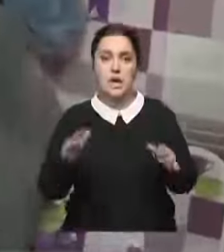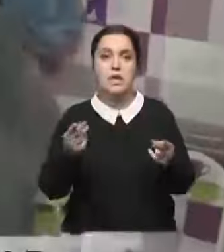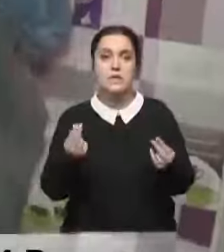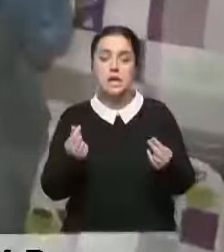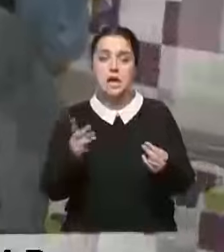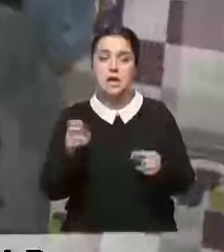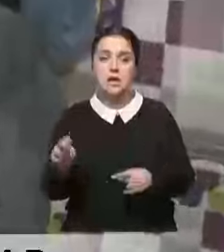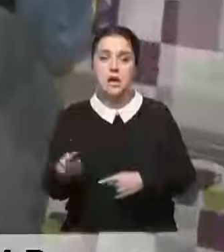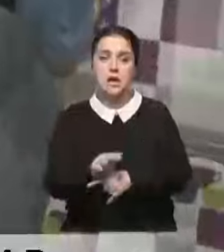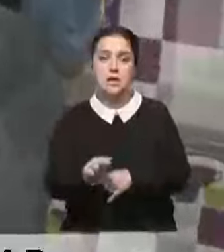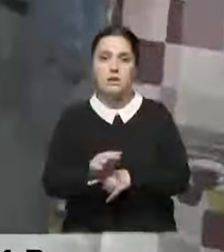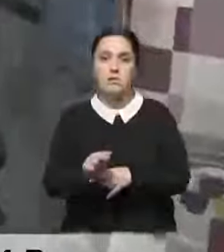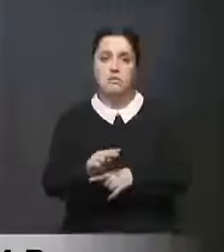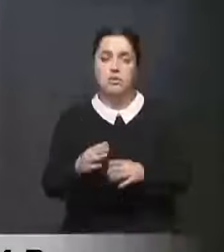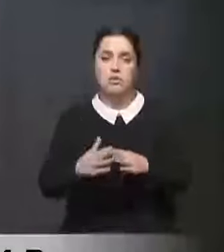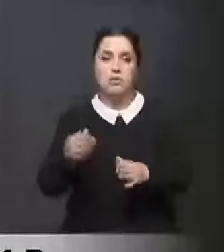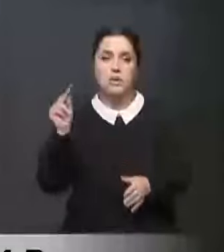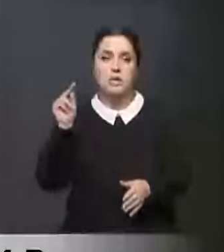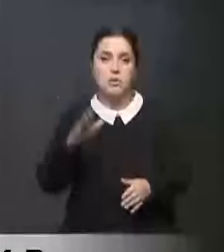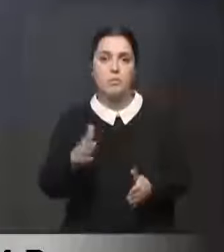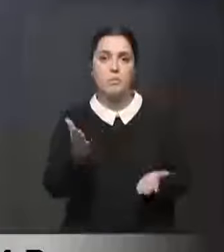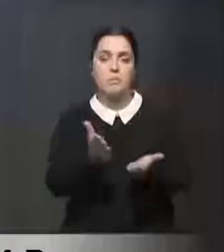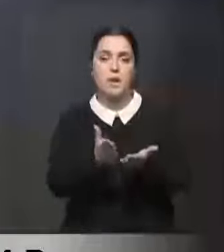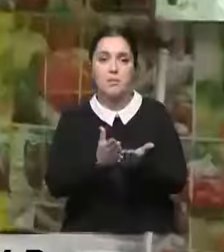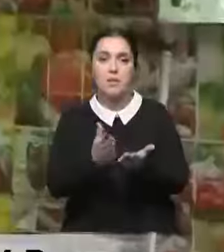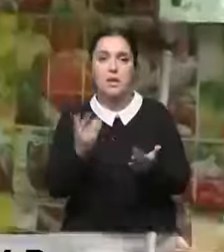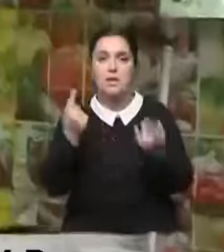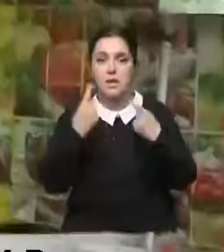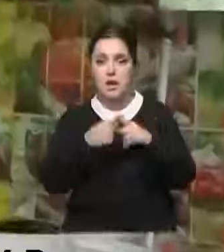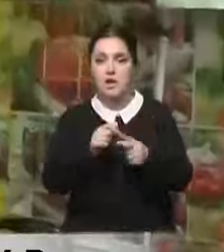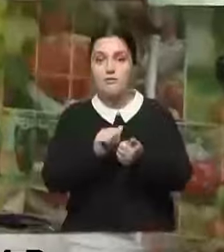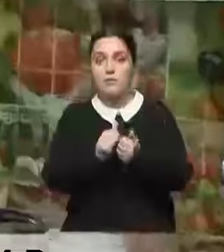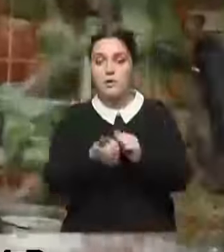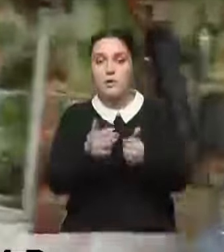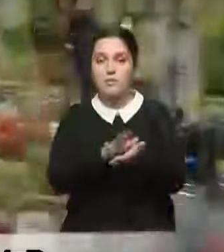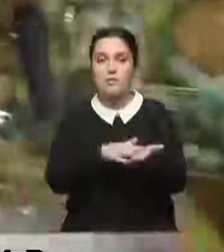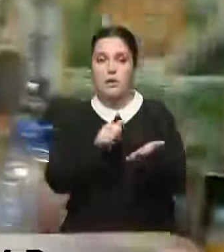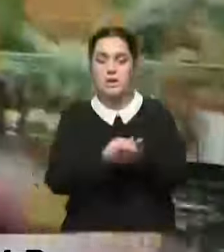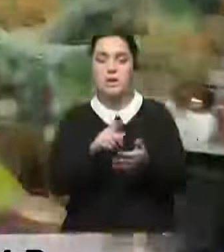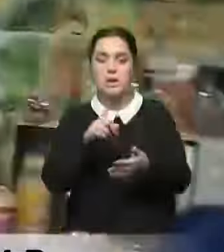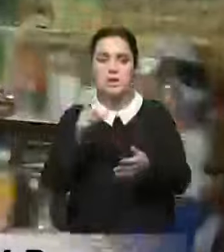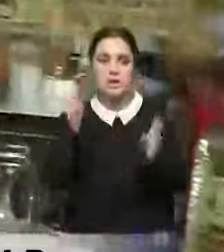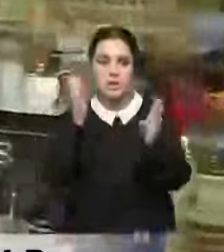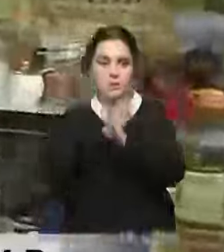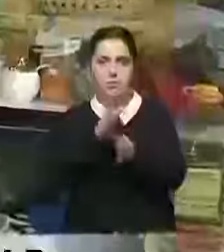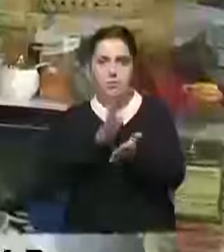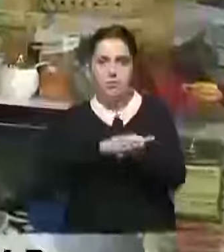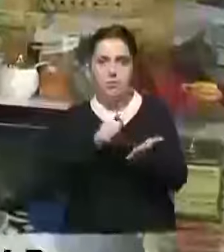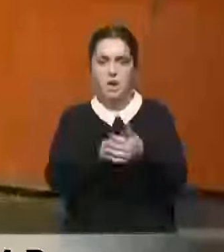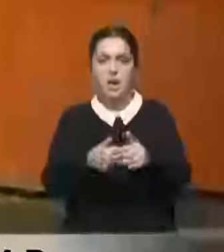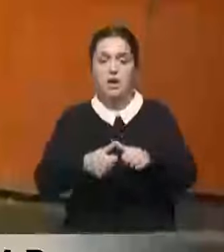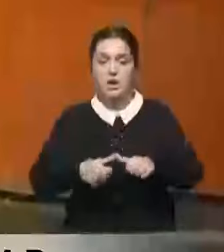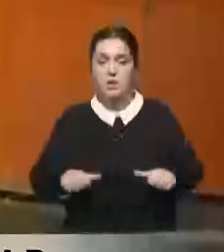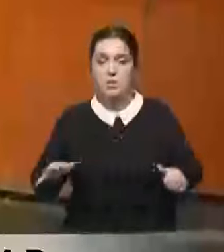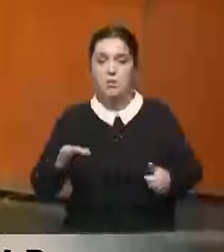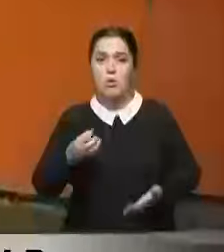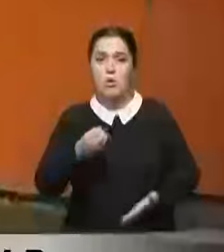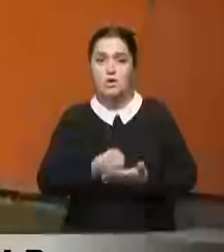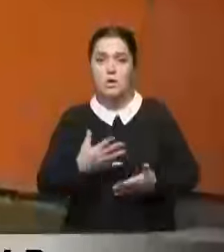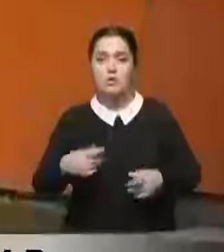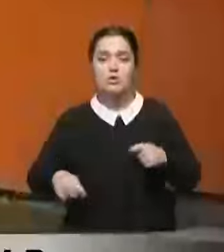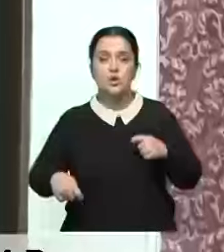паводков. Деньги, предназначенные на ремонт жилья, закуп мебели и бытовой техники взамен пришедшей в негодность из-за стихии. В региональную